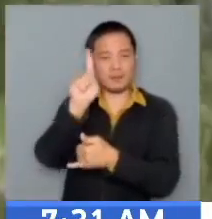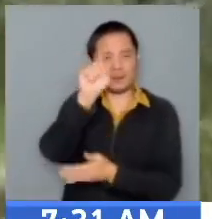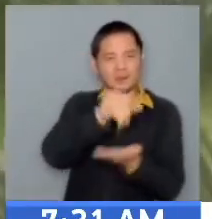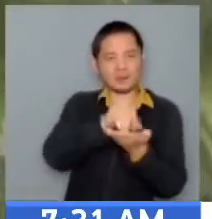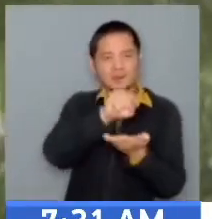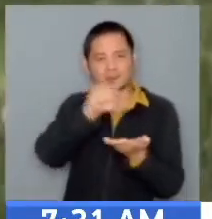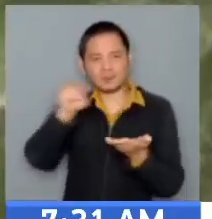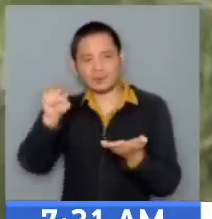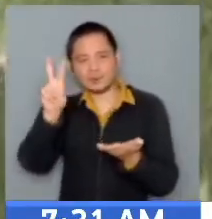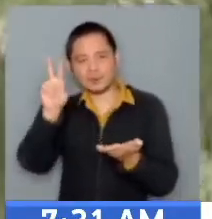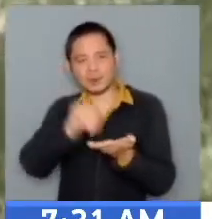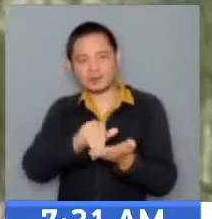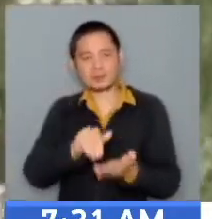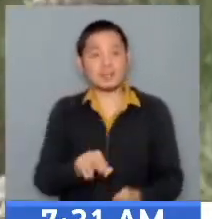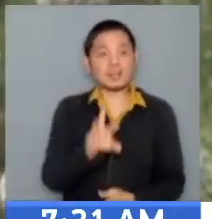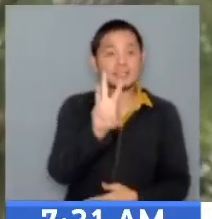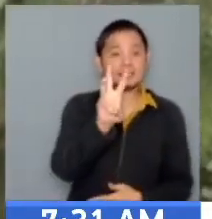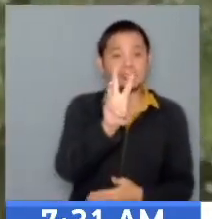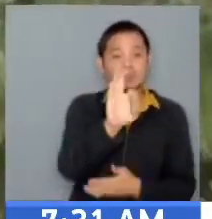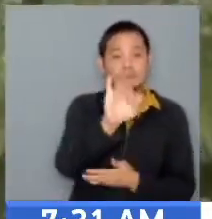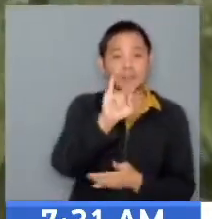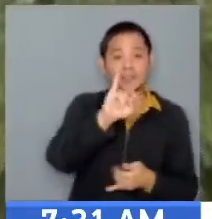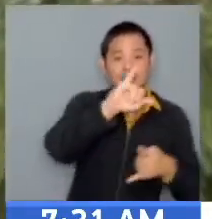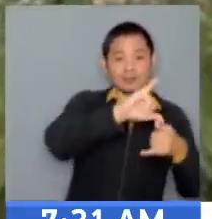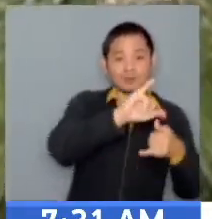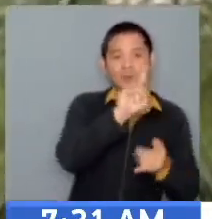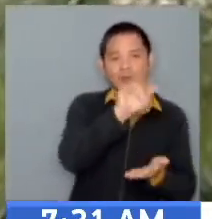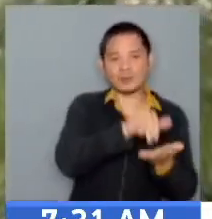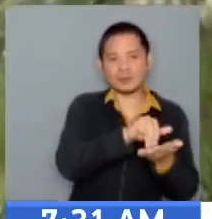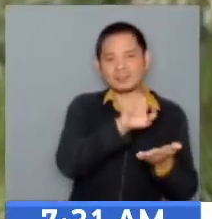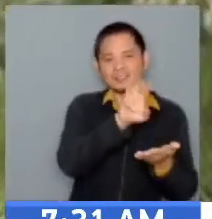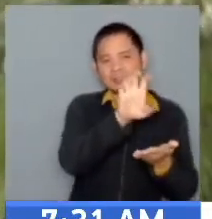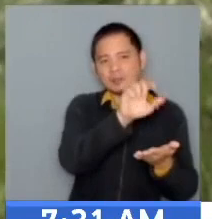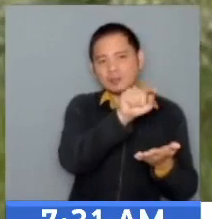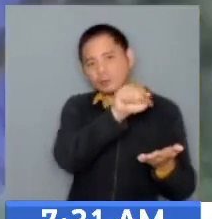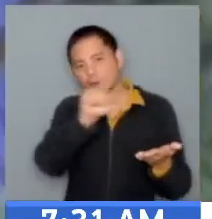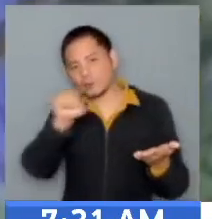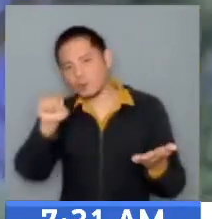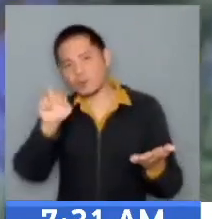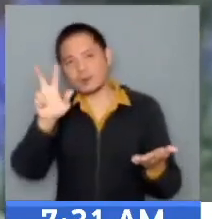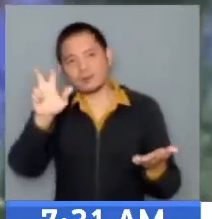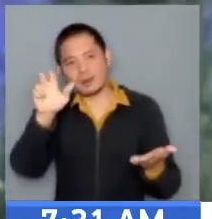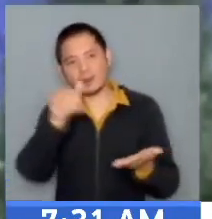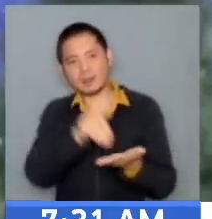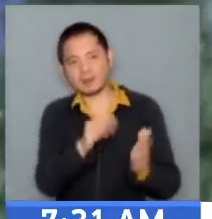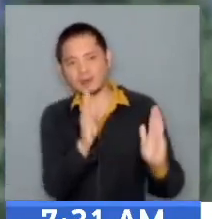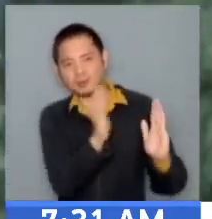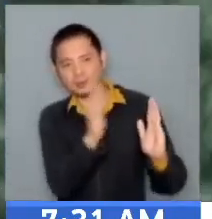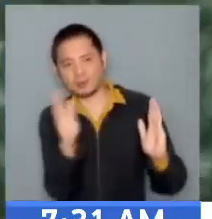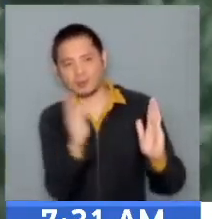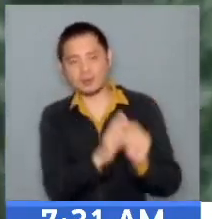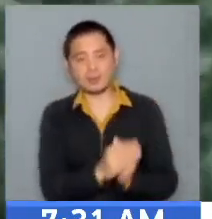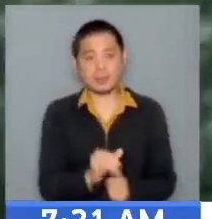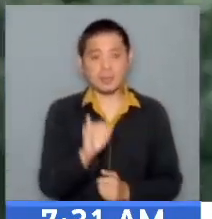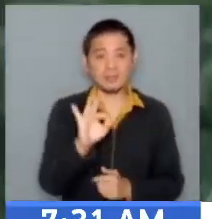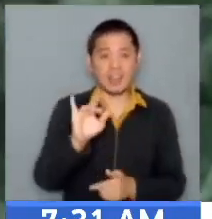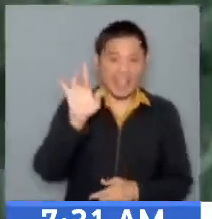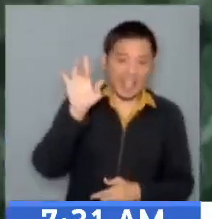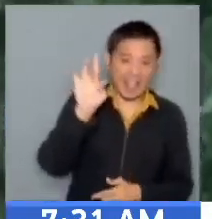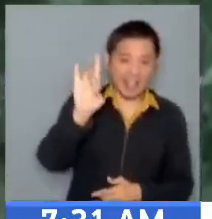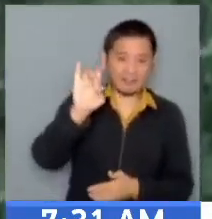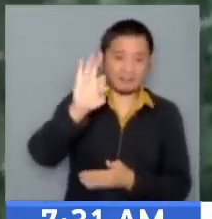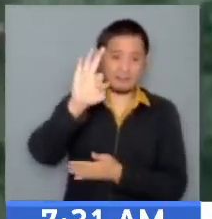Christmas tree na 1,500 pesos hanggang 3,000 pesos. Kung gusto naman mga kapuso natin, ang 8 feet ay